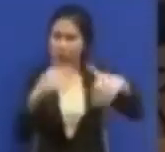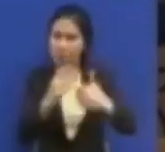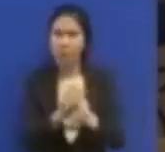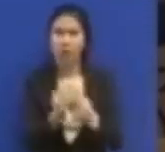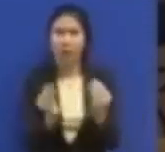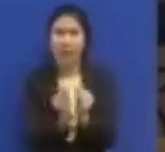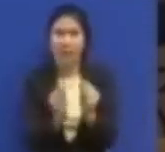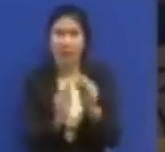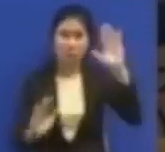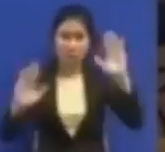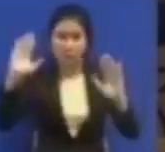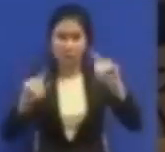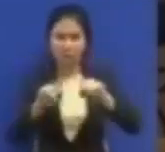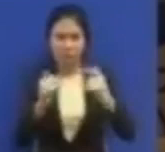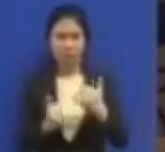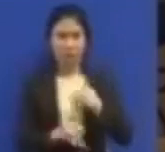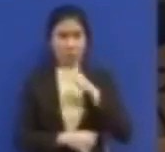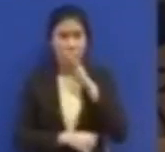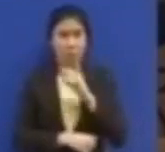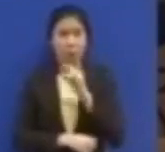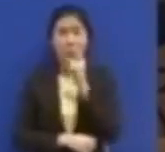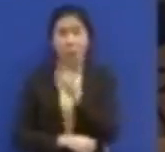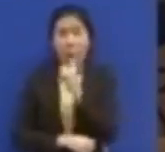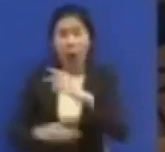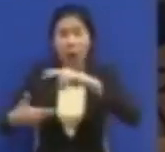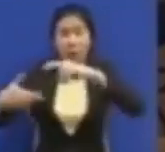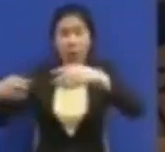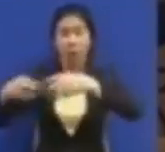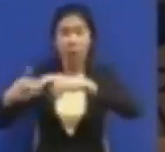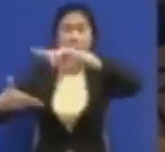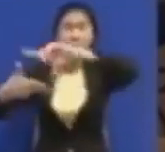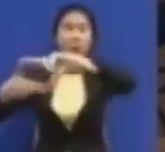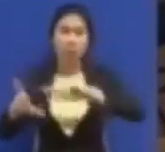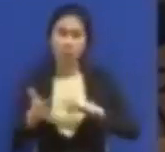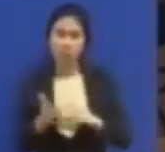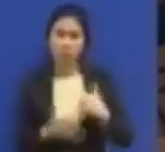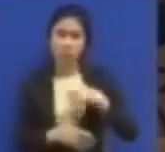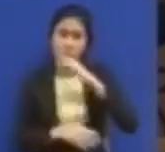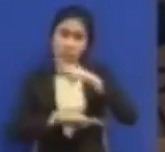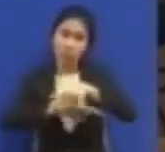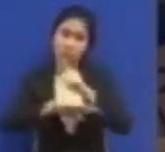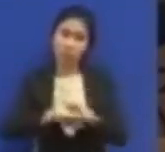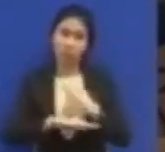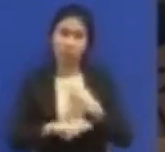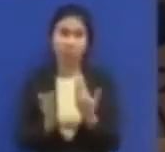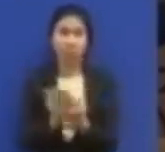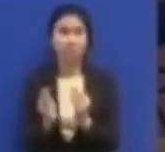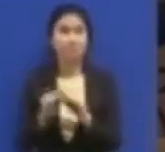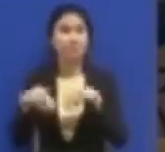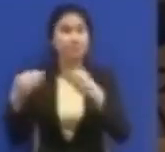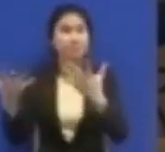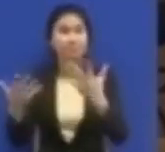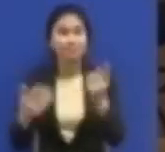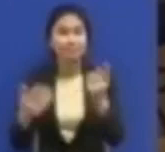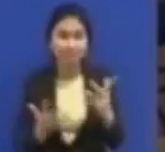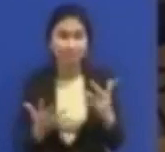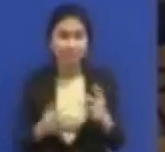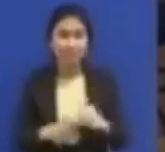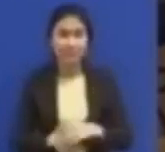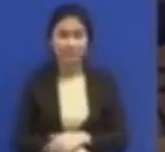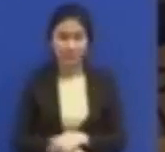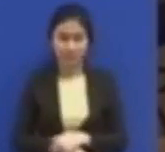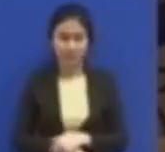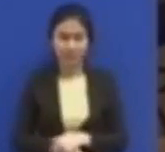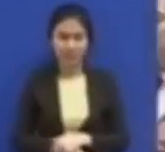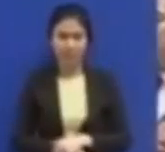งบอกโอ้ยมาพูดถึงพรรคผมพรรคพลังประชารัฐเอาถ้าท่านพร้อมทำไมท่านไม่โหวตนะครับถ้าพูดอย่างนี ้เรามีผู้ประท้วงให้ผู้ประท้